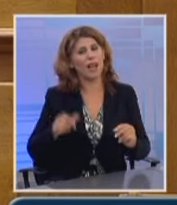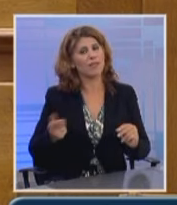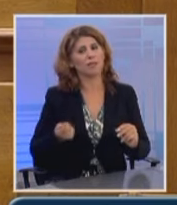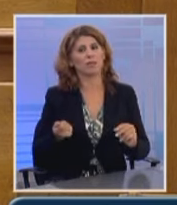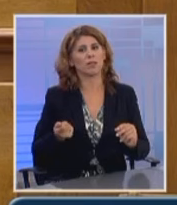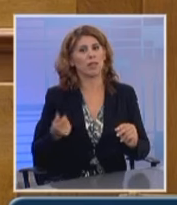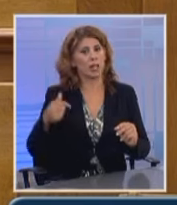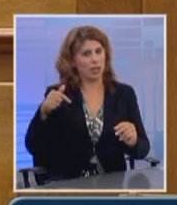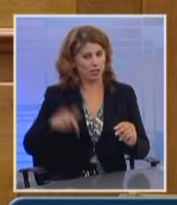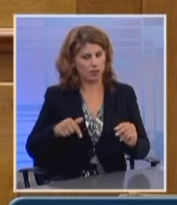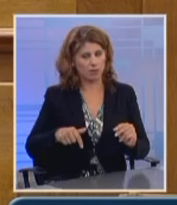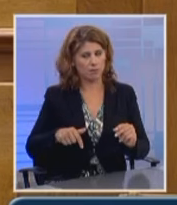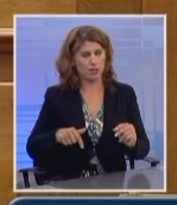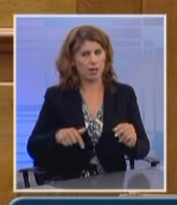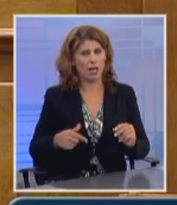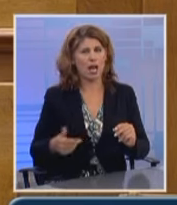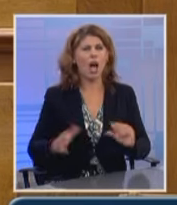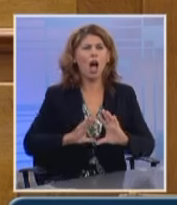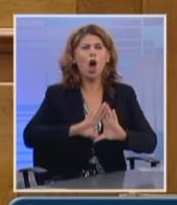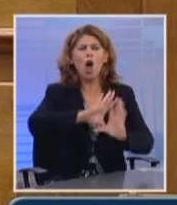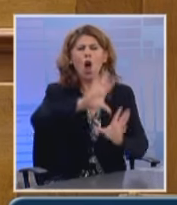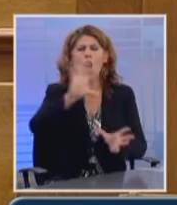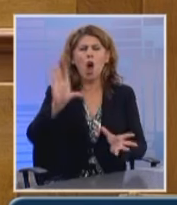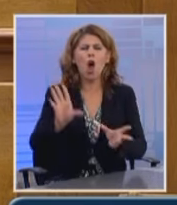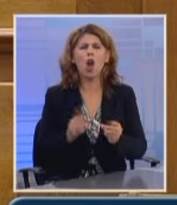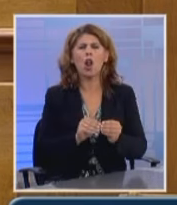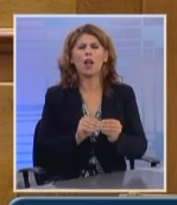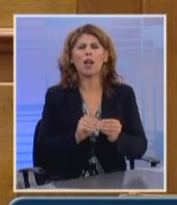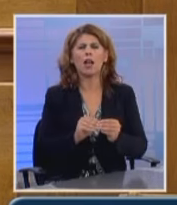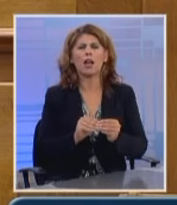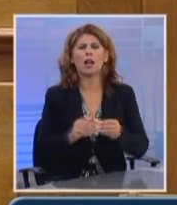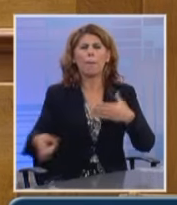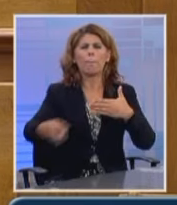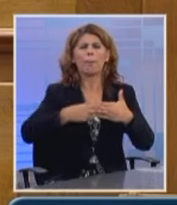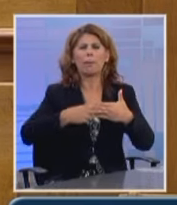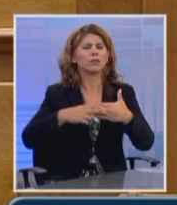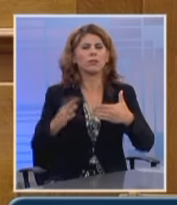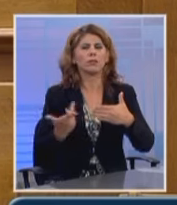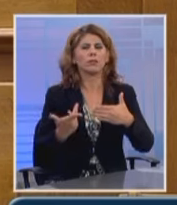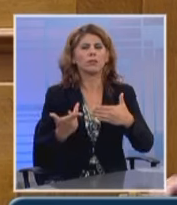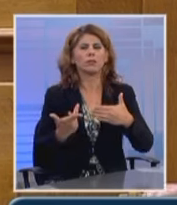σήμερα, ξέρετε, τα βάζουμε όλα κάτω από μια ετικέτα με τον ξενόφερτο όρο bullying.